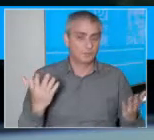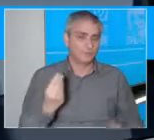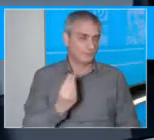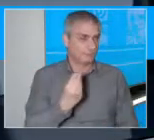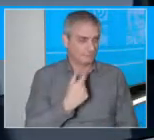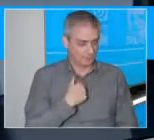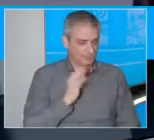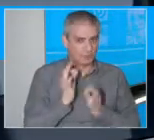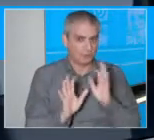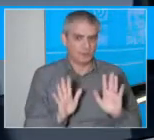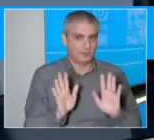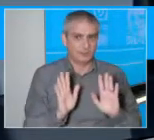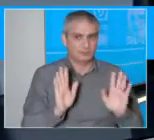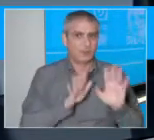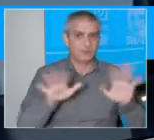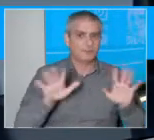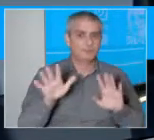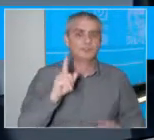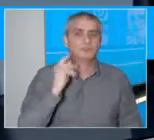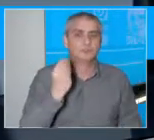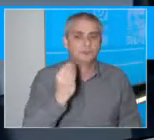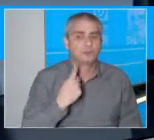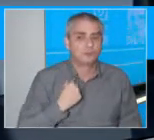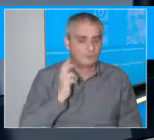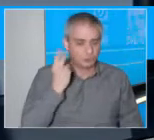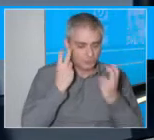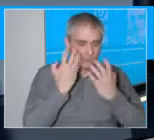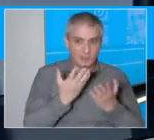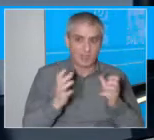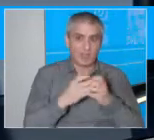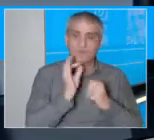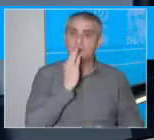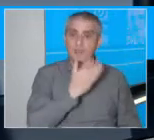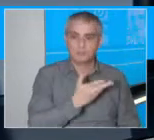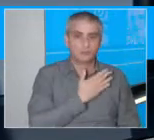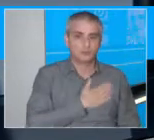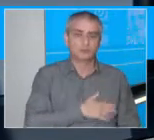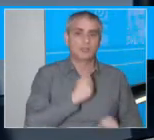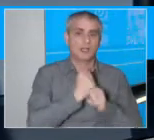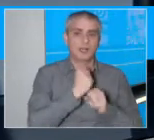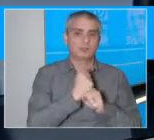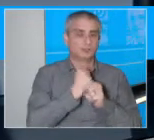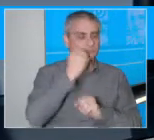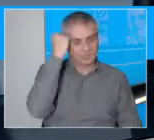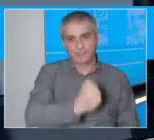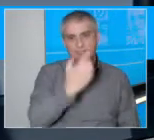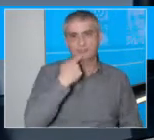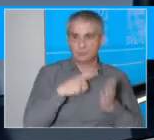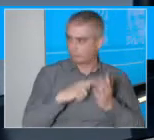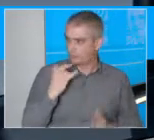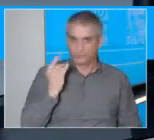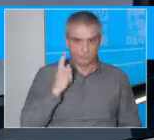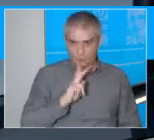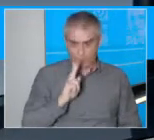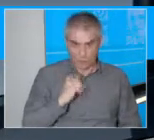אני אהיה קונקרטי, סליחה, שלא נתפזר לרחב. יש הבדל גדול... השבק יש מידע על חבורת נערים שהולכת לבצע מעשה רצח, כדוגמה. ודאי שהוא צריך לעצור.